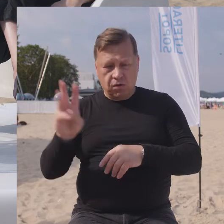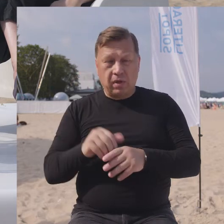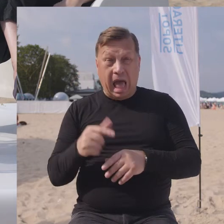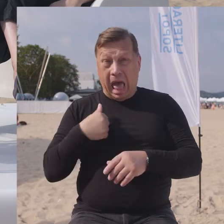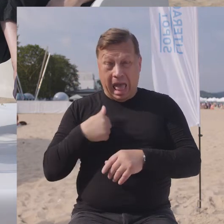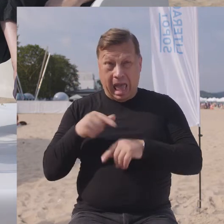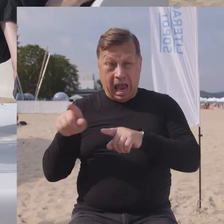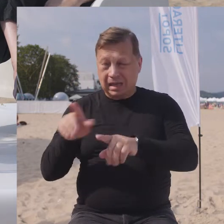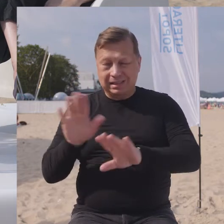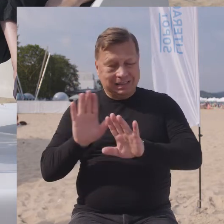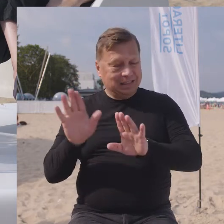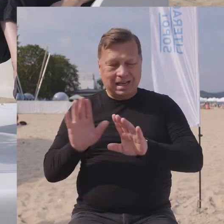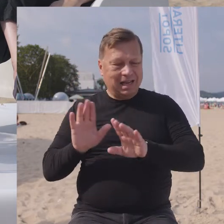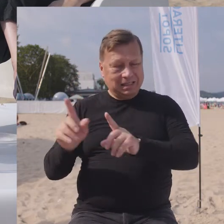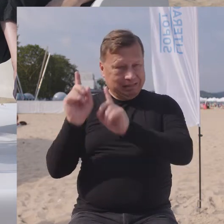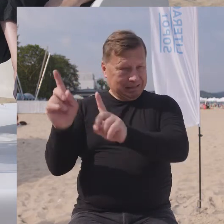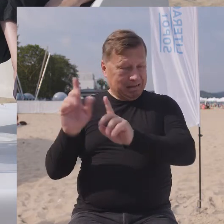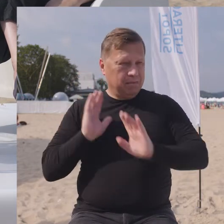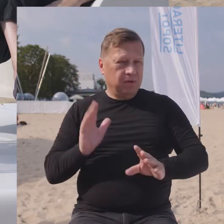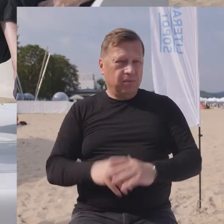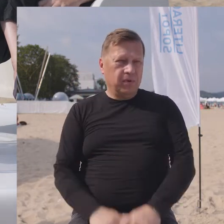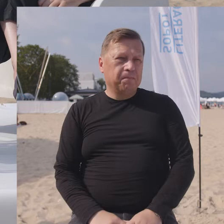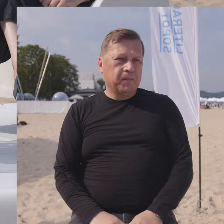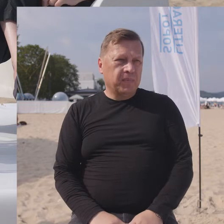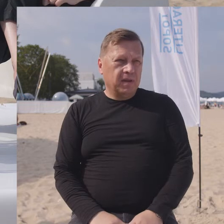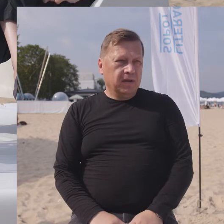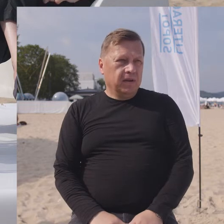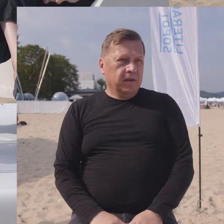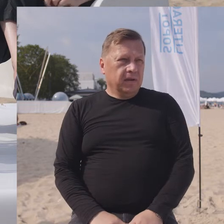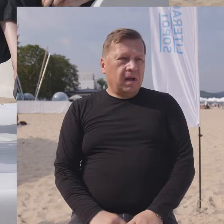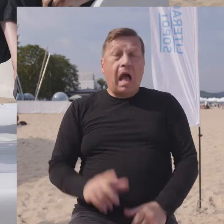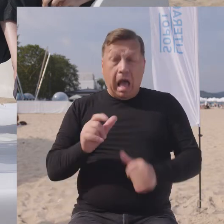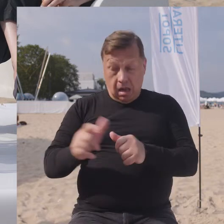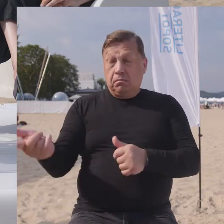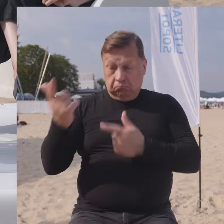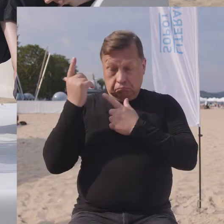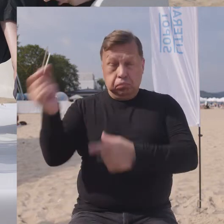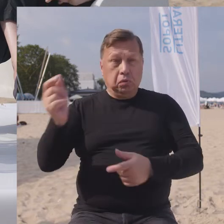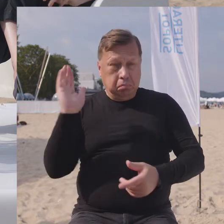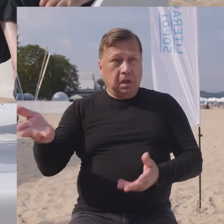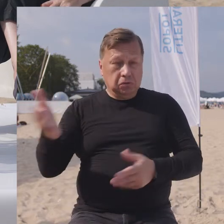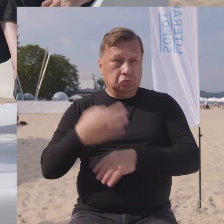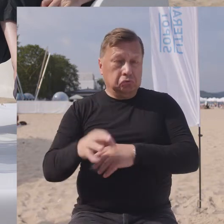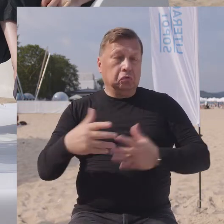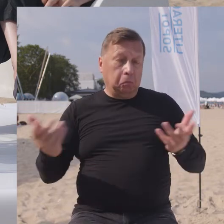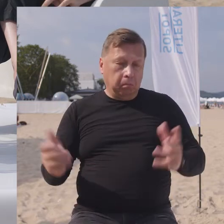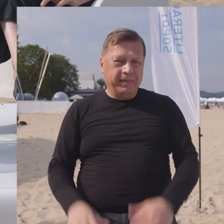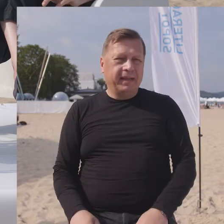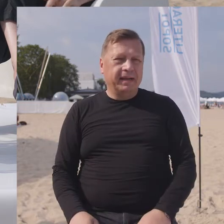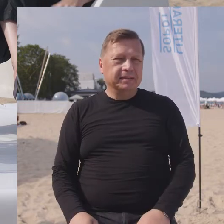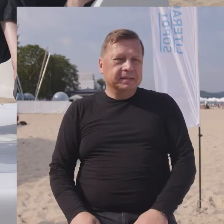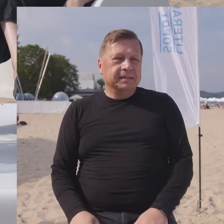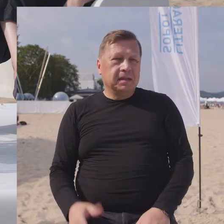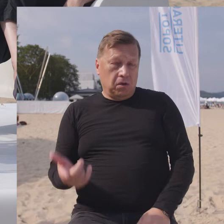przeciwnie. Uważam, że no, mógłby się zastanowić, ale idzie. W każdym razie no